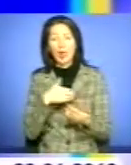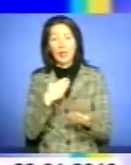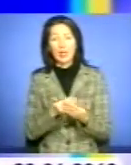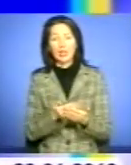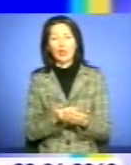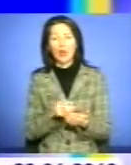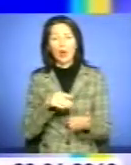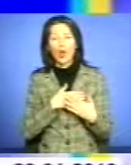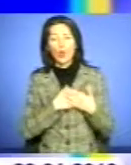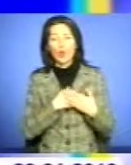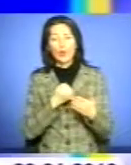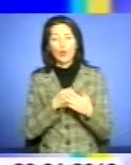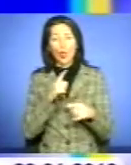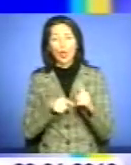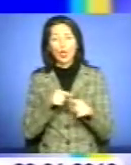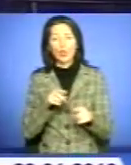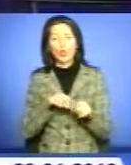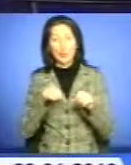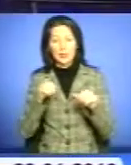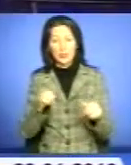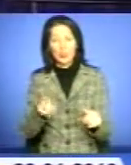землі, зауважив глава держави.